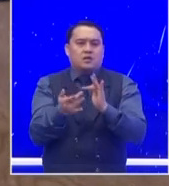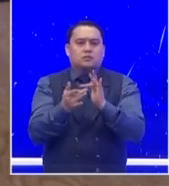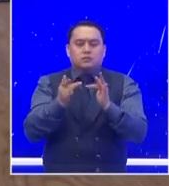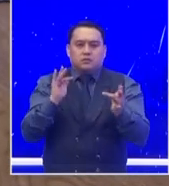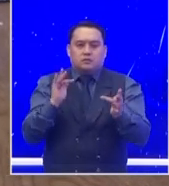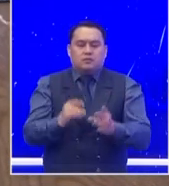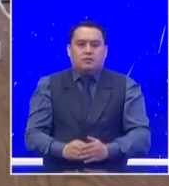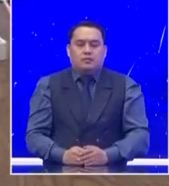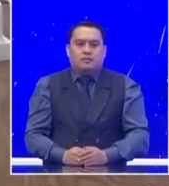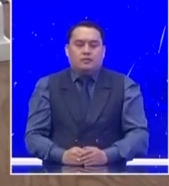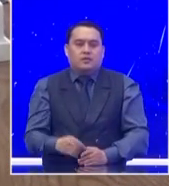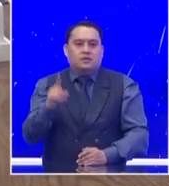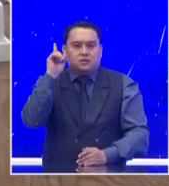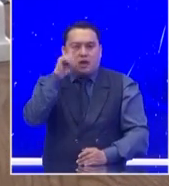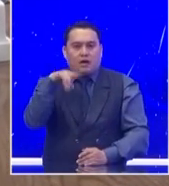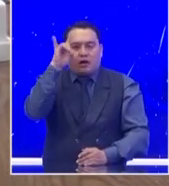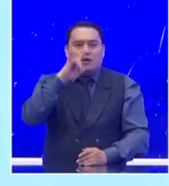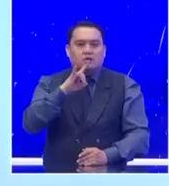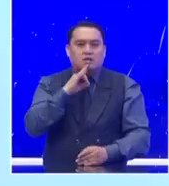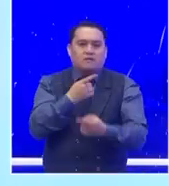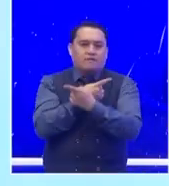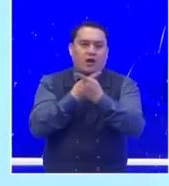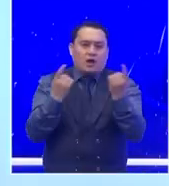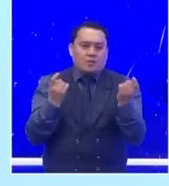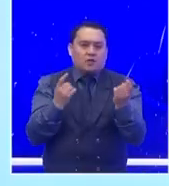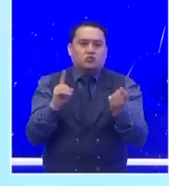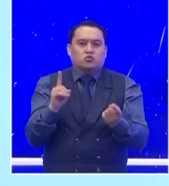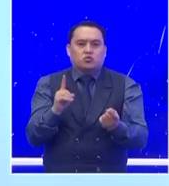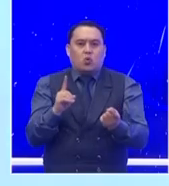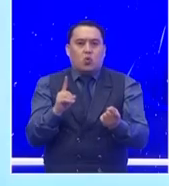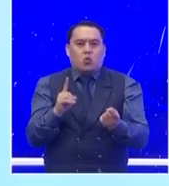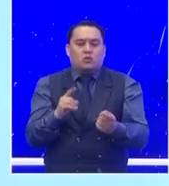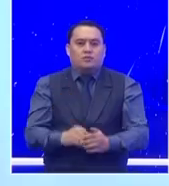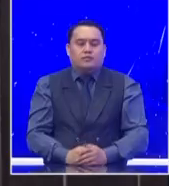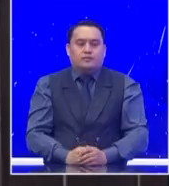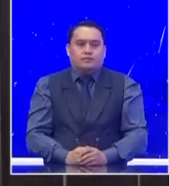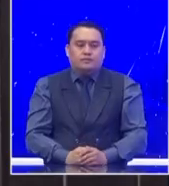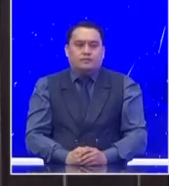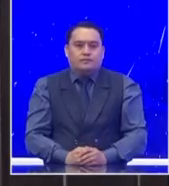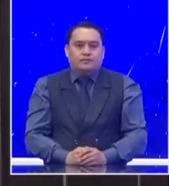интернет-продукции, рассказал как о преимуществах казахстанского информационного сегмента, так и о подводных камнях.